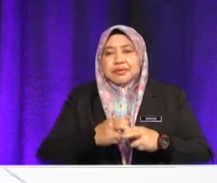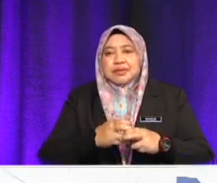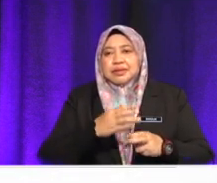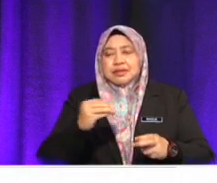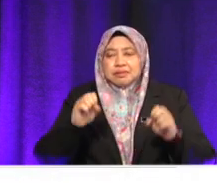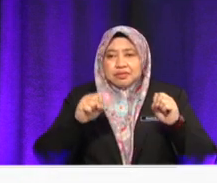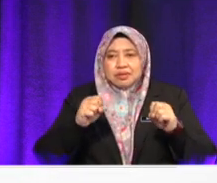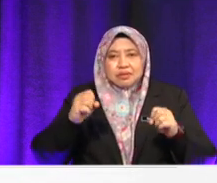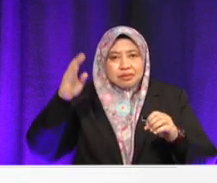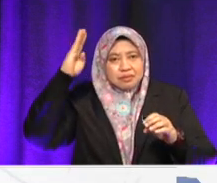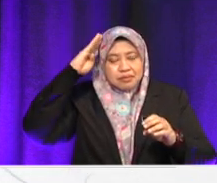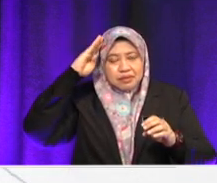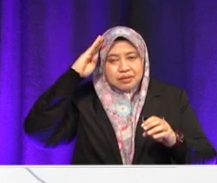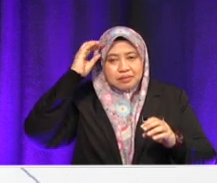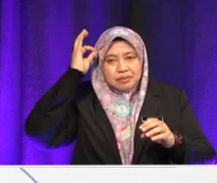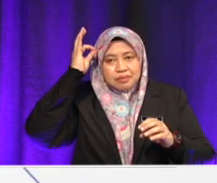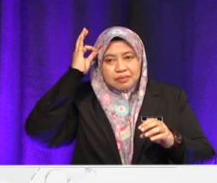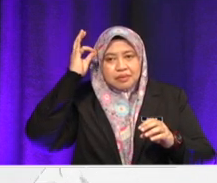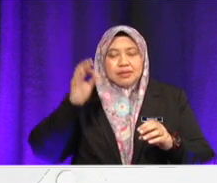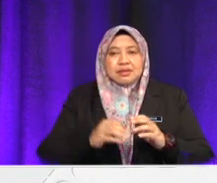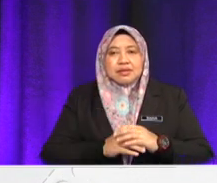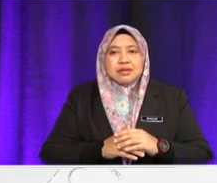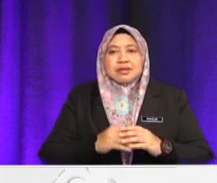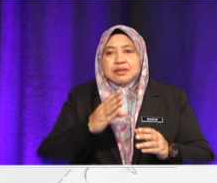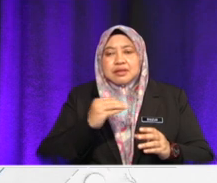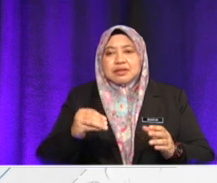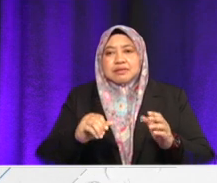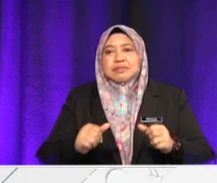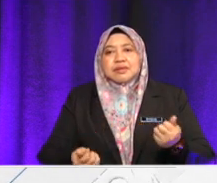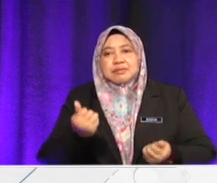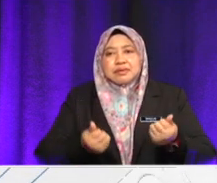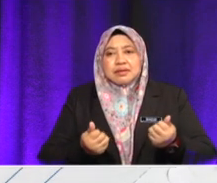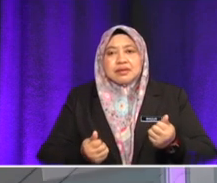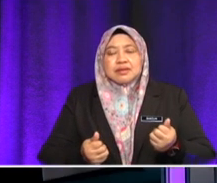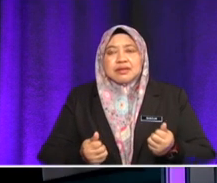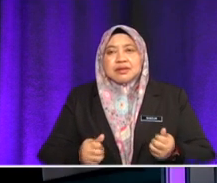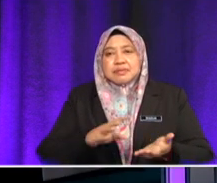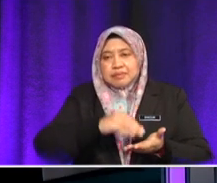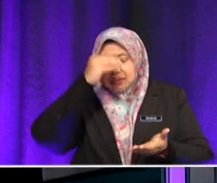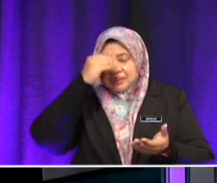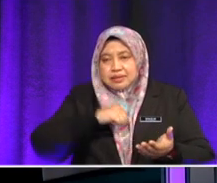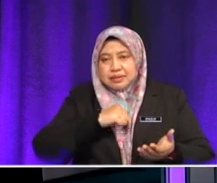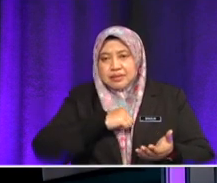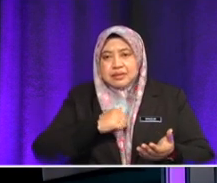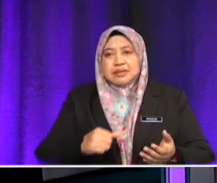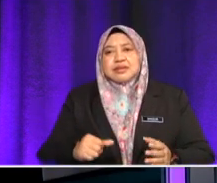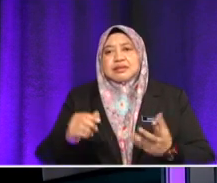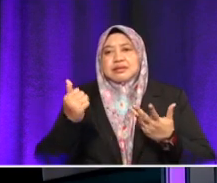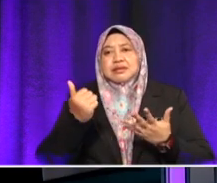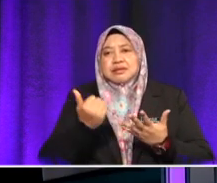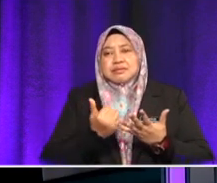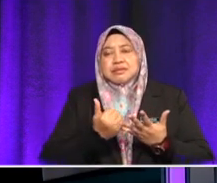kritikan dan kemudian mengamalkan pembelajaran secara sendiri kemudian akhir sekali Cemerlang